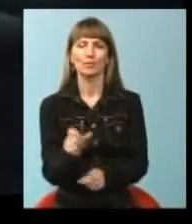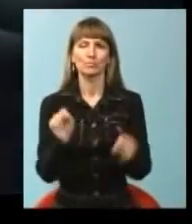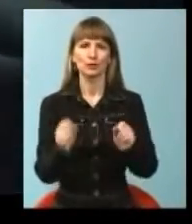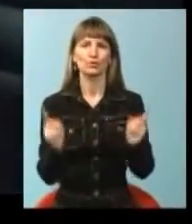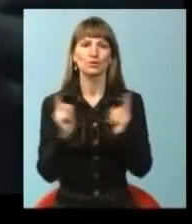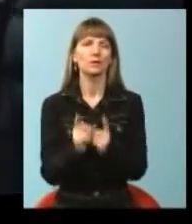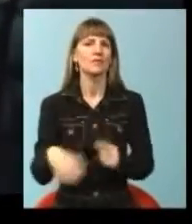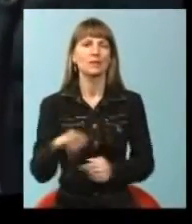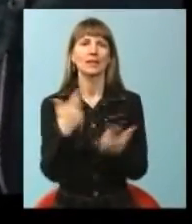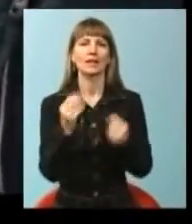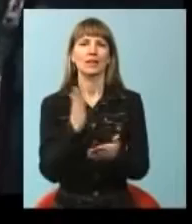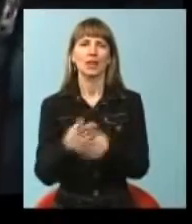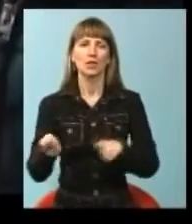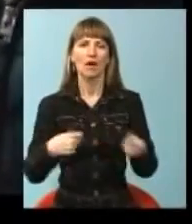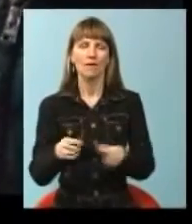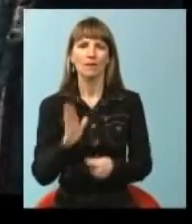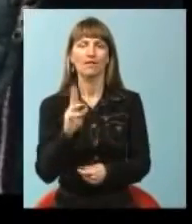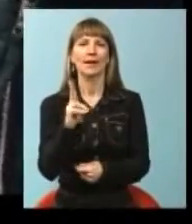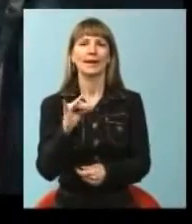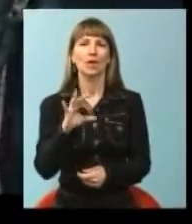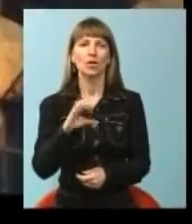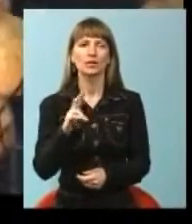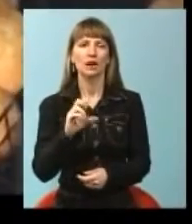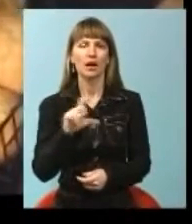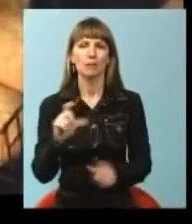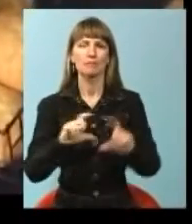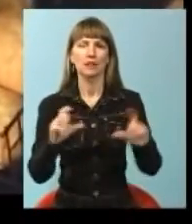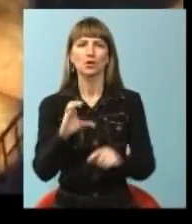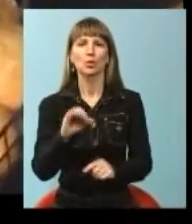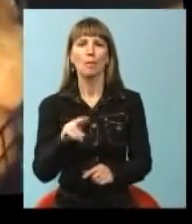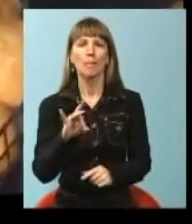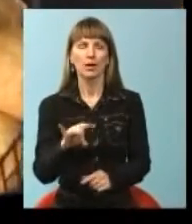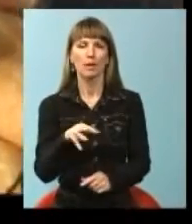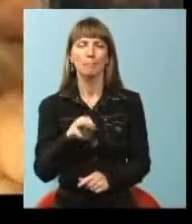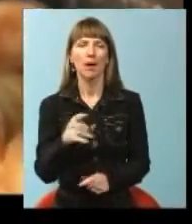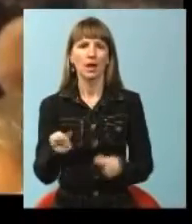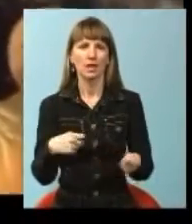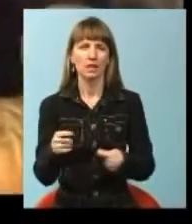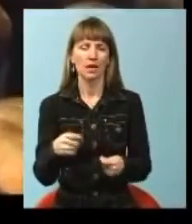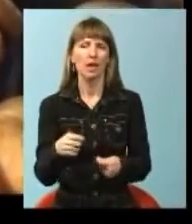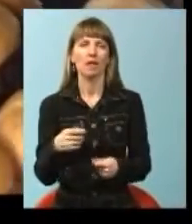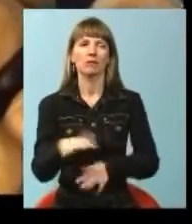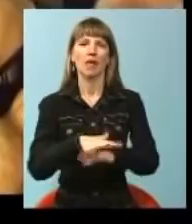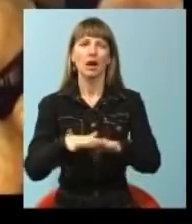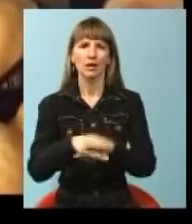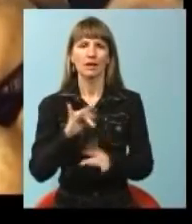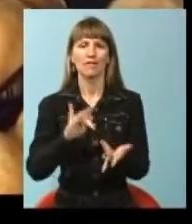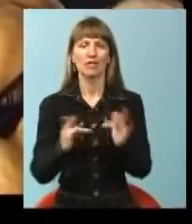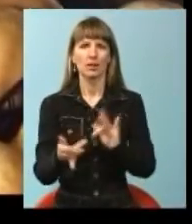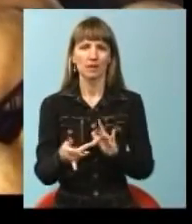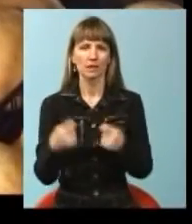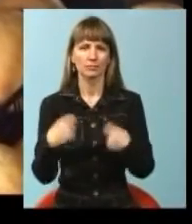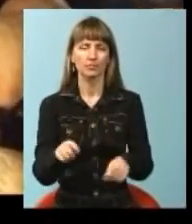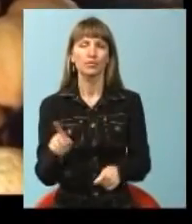зустріти скрізь, де є товар. У кіосках, магазинах, супермаркетах, торгових центрах, на ринках і навіть в інтернеті. Щоб